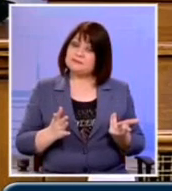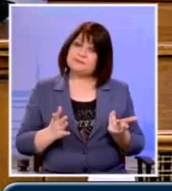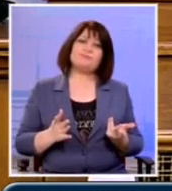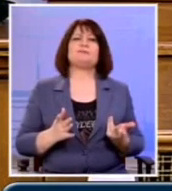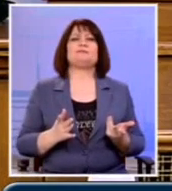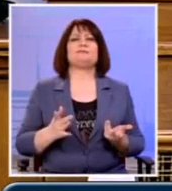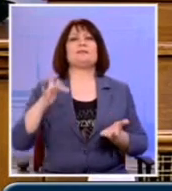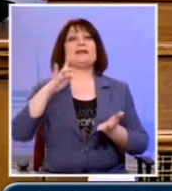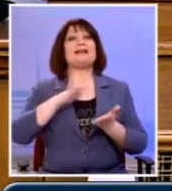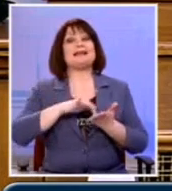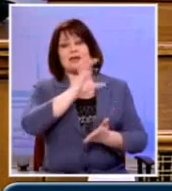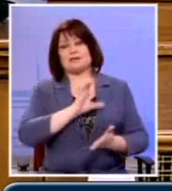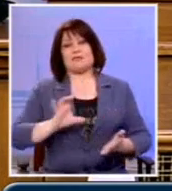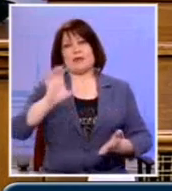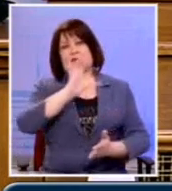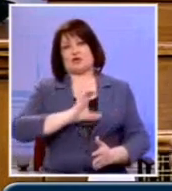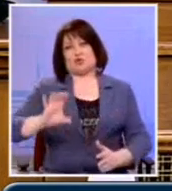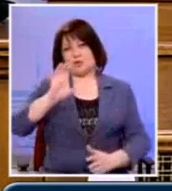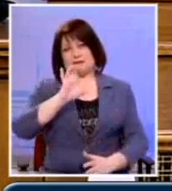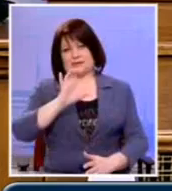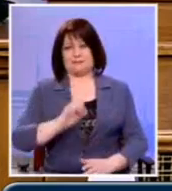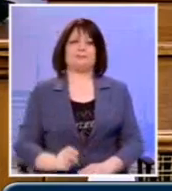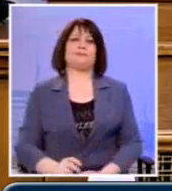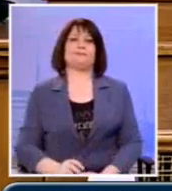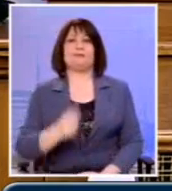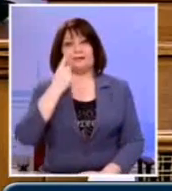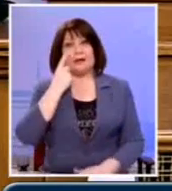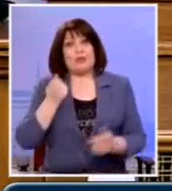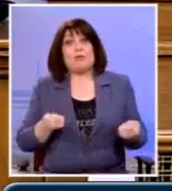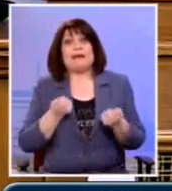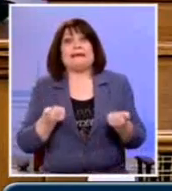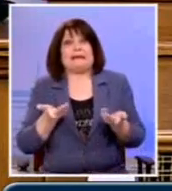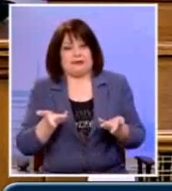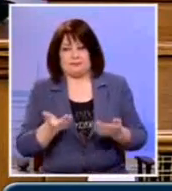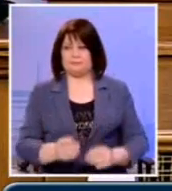κεντρικές ευρωπαϊκές χώρες. Για να δούμε γιατί γινόταν.